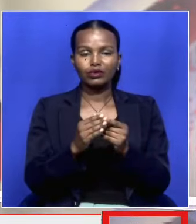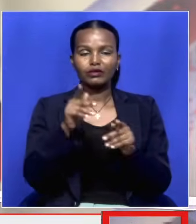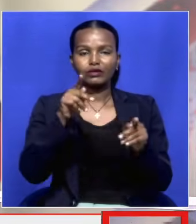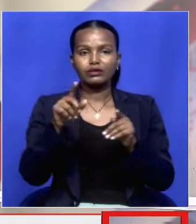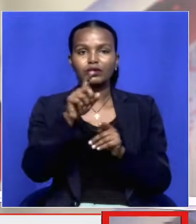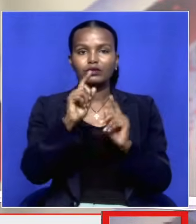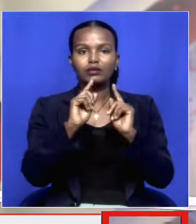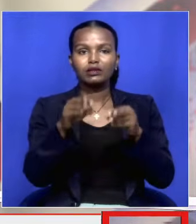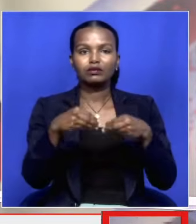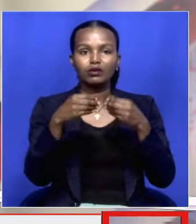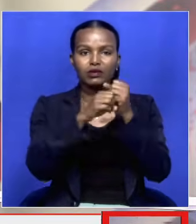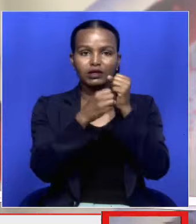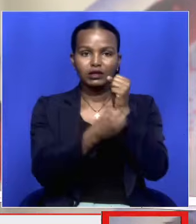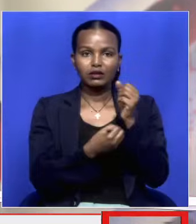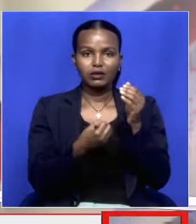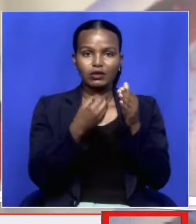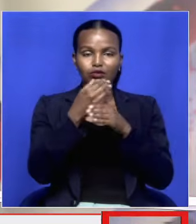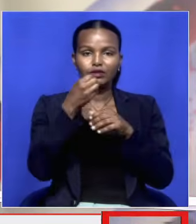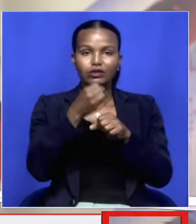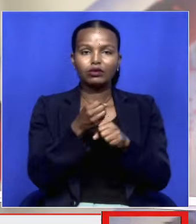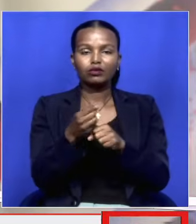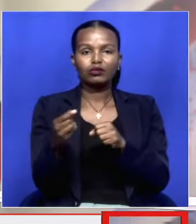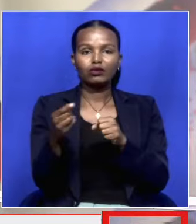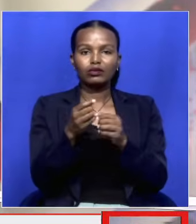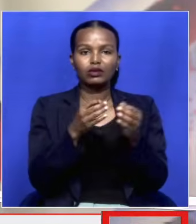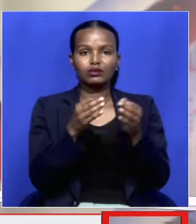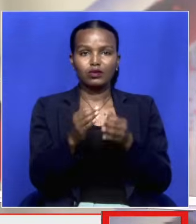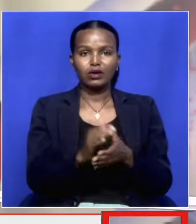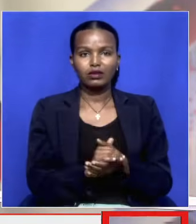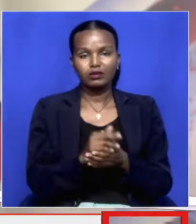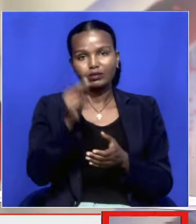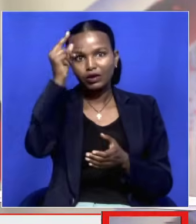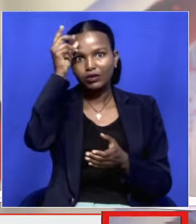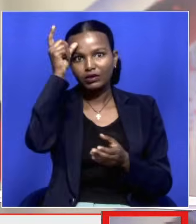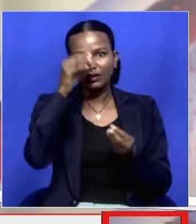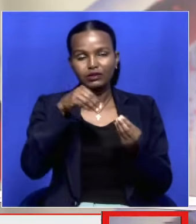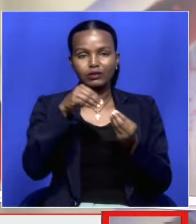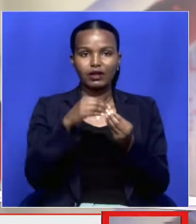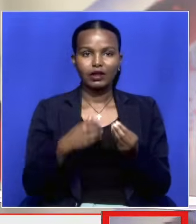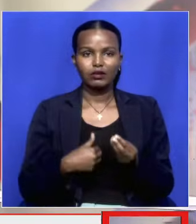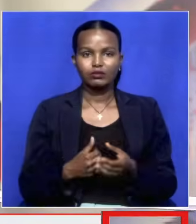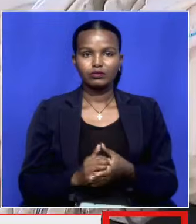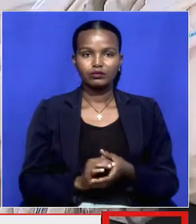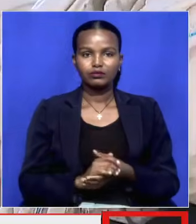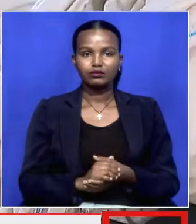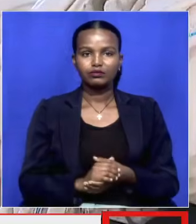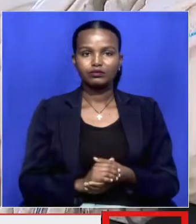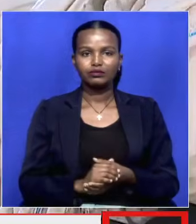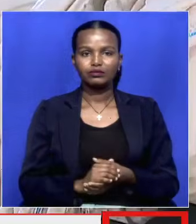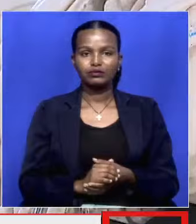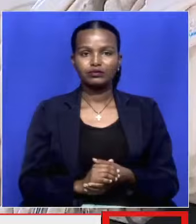ጥያቄዎች የሚመልሱ መሰረተ ልማቶች እየተከናወኑ መሆኑ ተገልጿል። በቃሉ ፈረደ ተጨማሪ አለው።